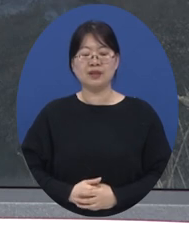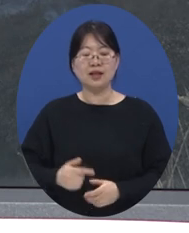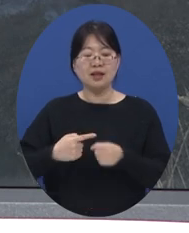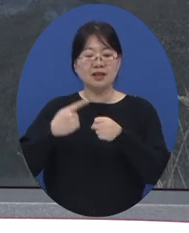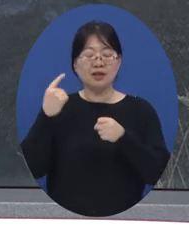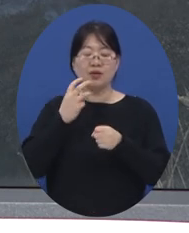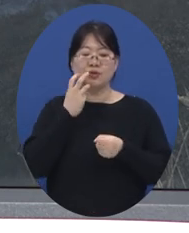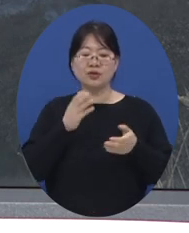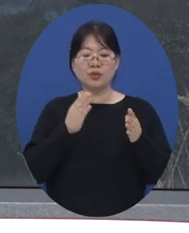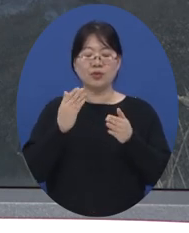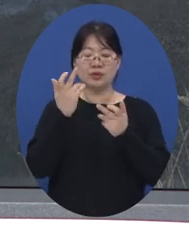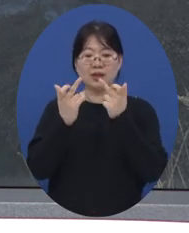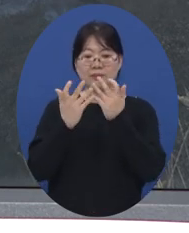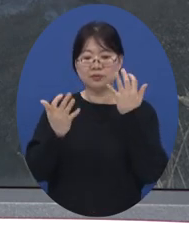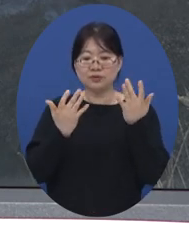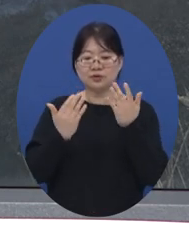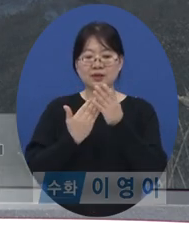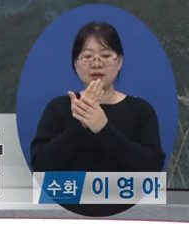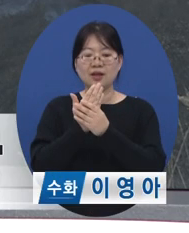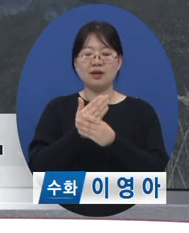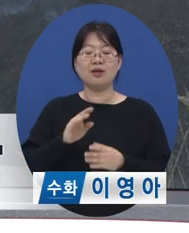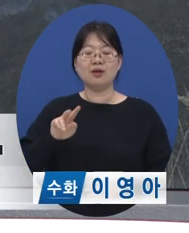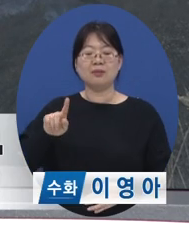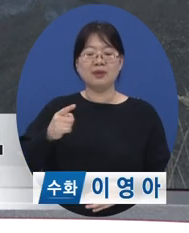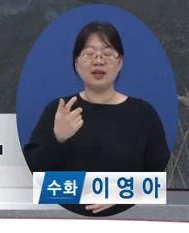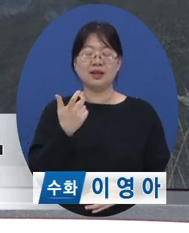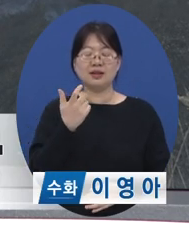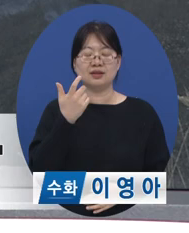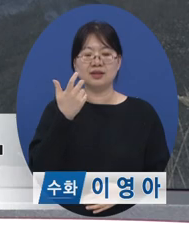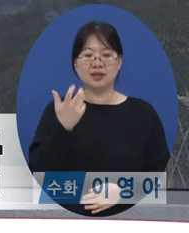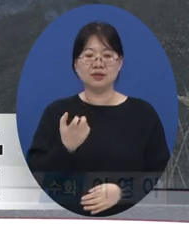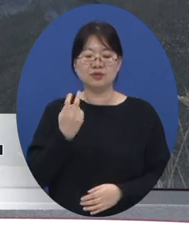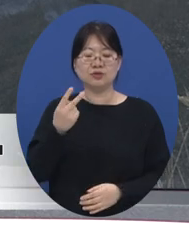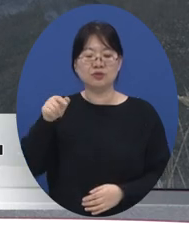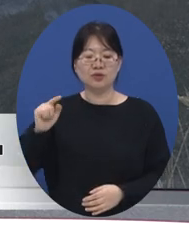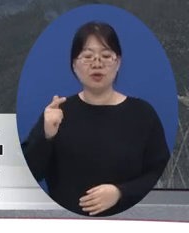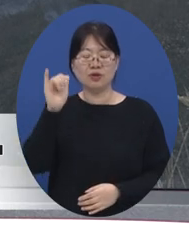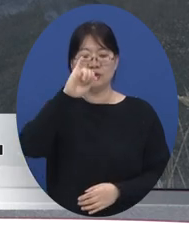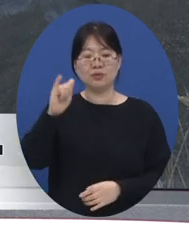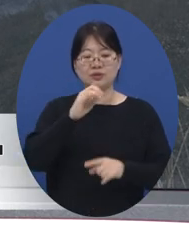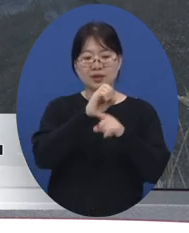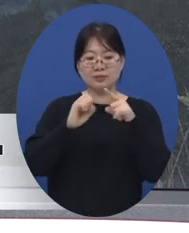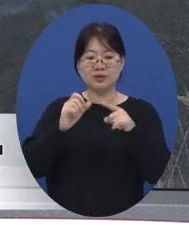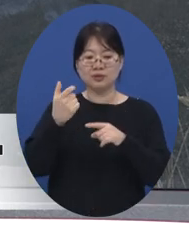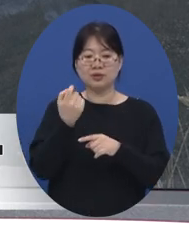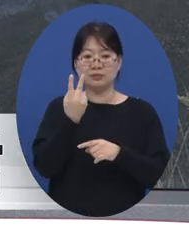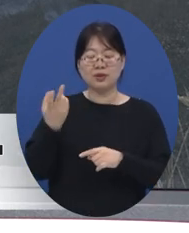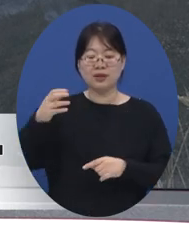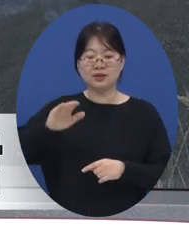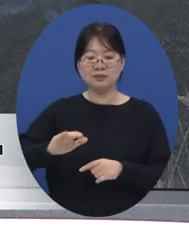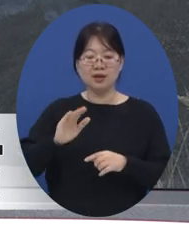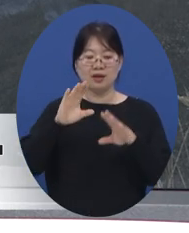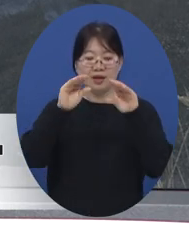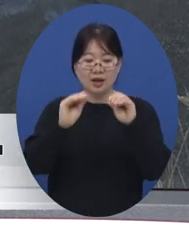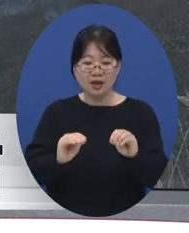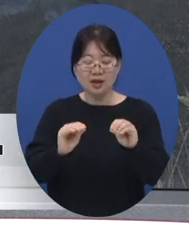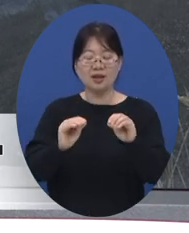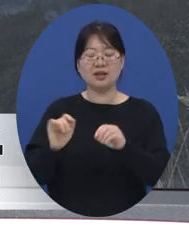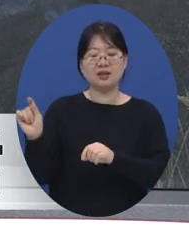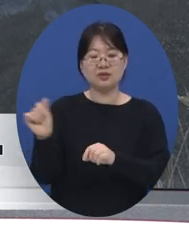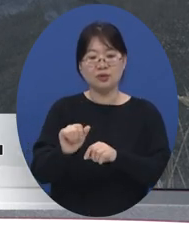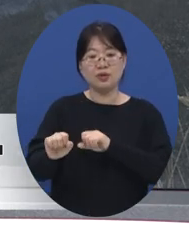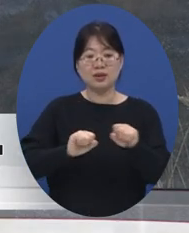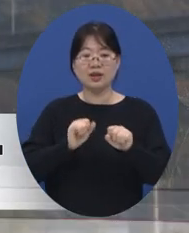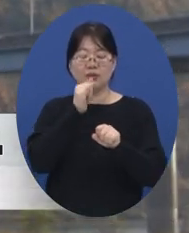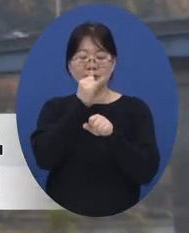지난해 경우 돈의 산불발생 은총 팩 1은 두건으로 성국 대비 26% 를 차지했으나 사업을 지나 헬기를 활용한 신속한 초기